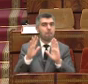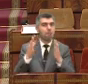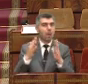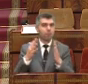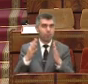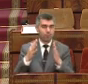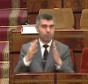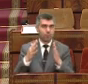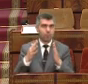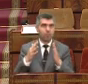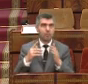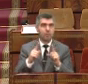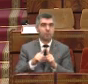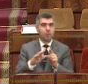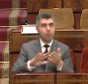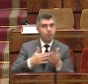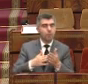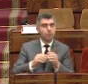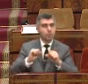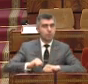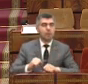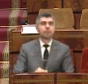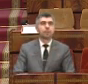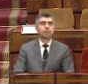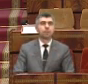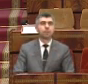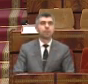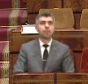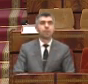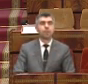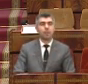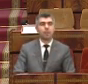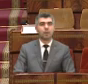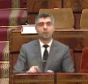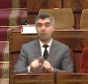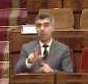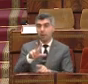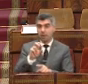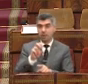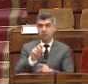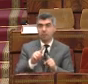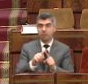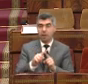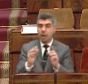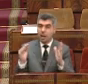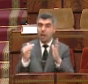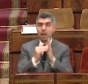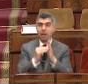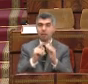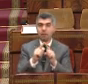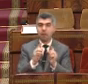لهذا، إلا كان هذا الشيء كله غادي يطبق السيد الوزير، حنا كنصفقوا ليه، علما أننا حنا في الأواخر ديال السنة